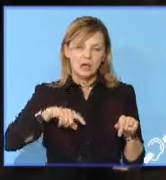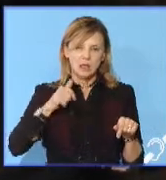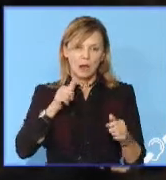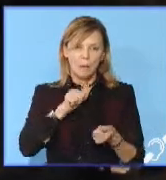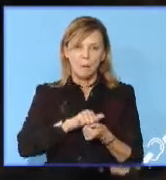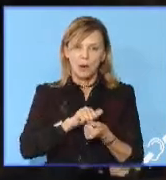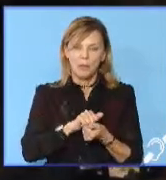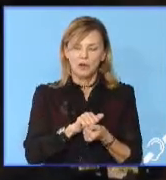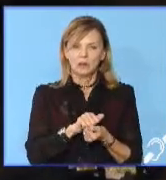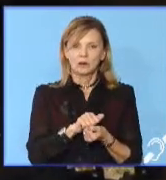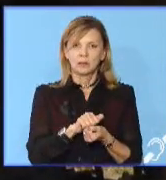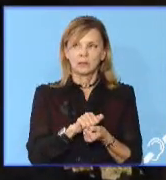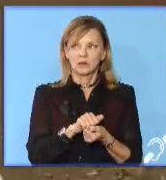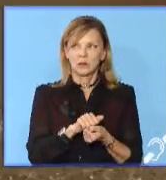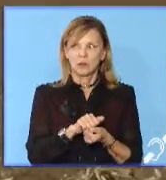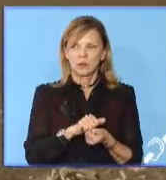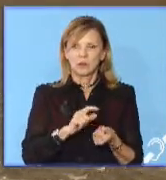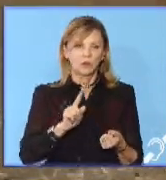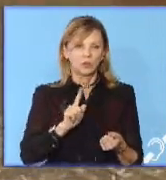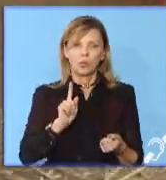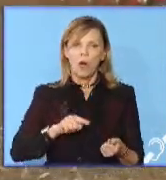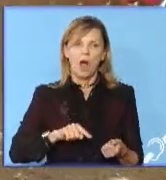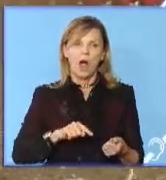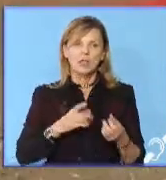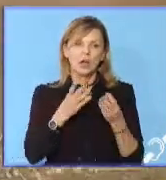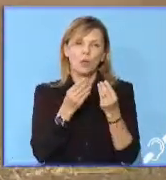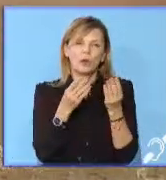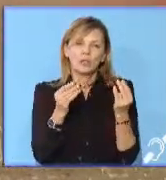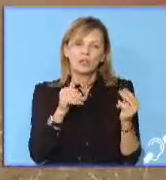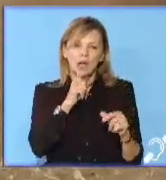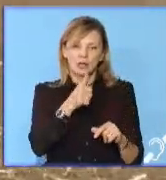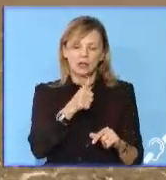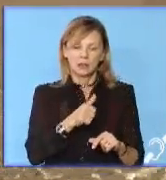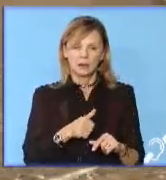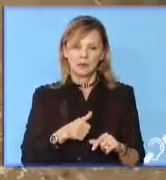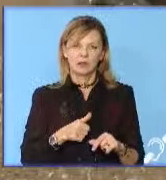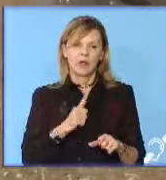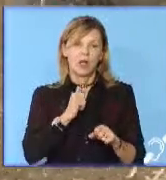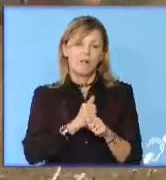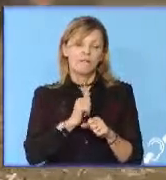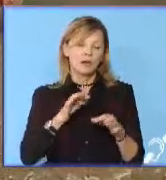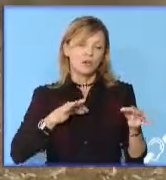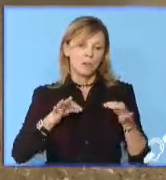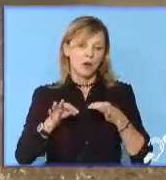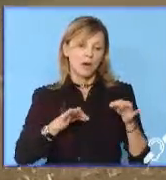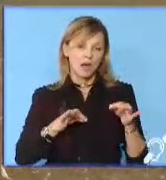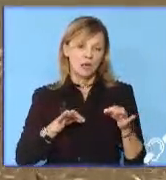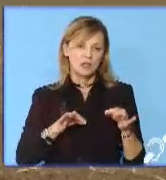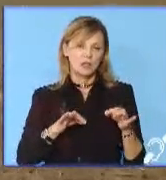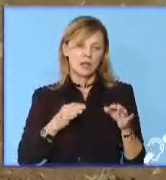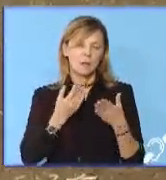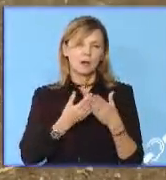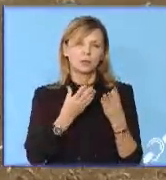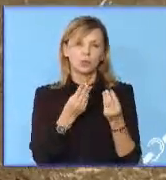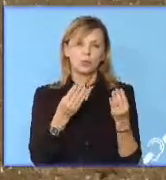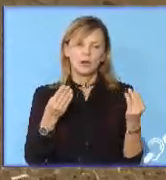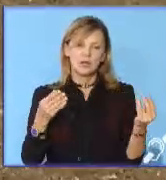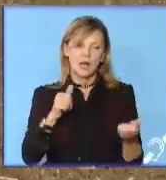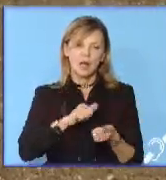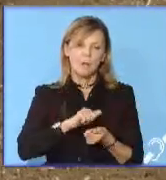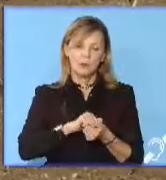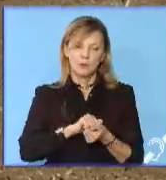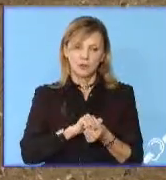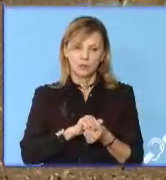cum ar fi în sac pentru că nu are gram de umiditate. Determinările pe care noi le facem decadal în ceea ce privește umezeala